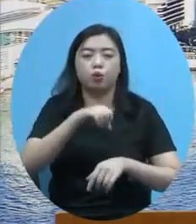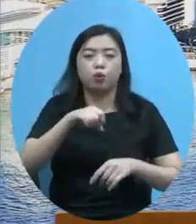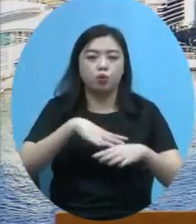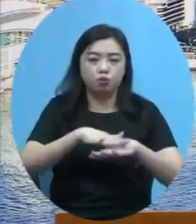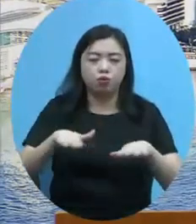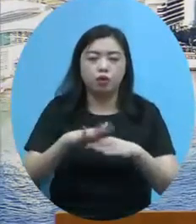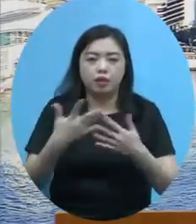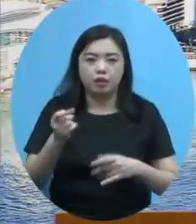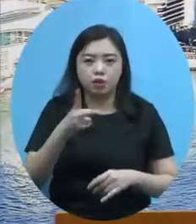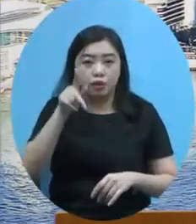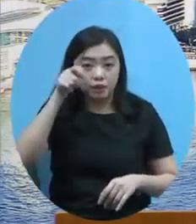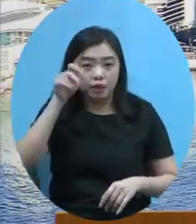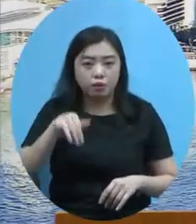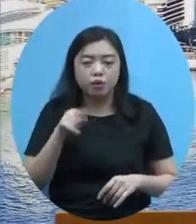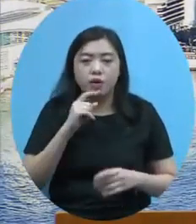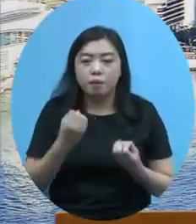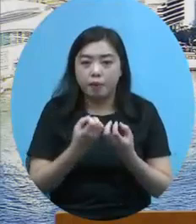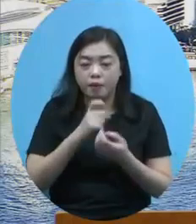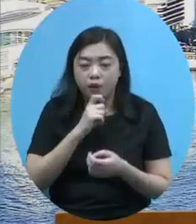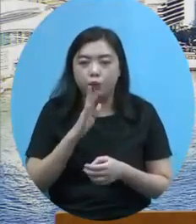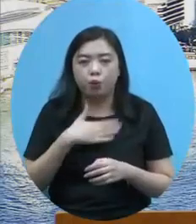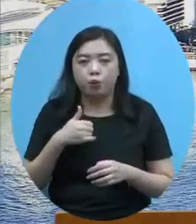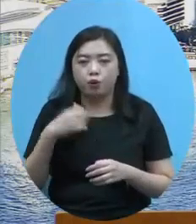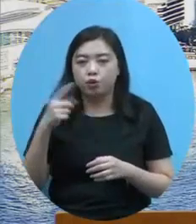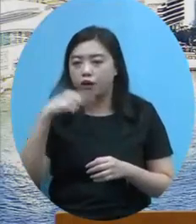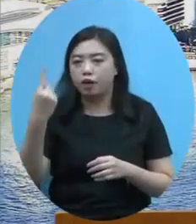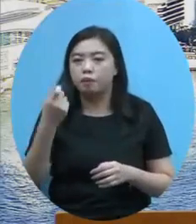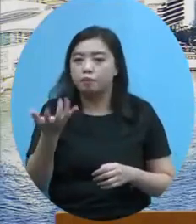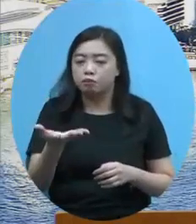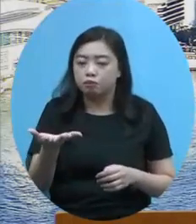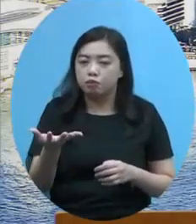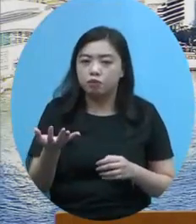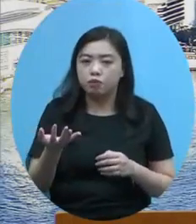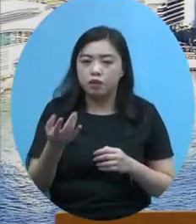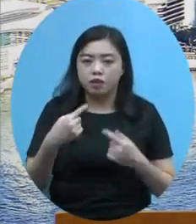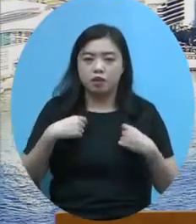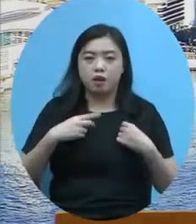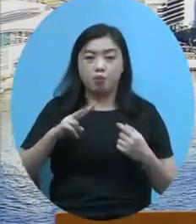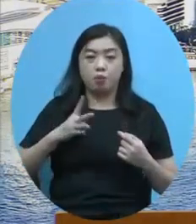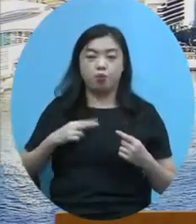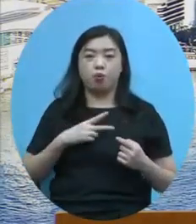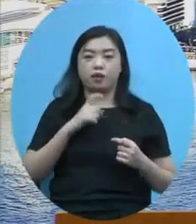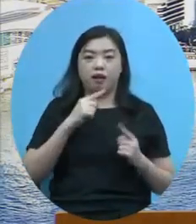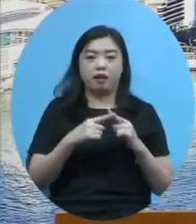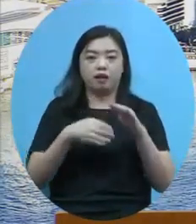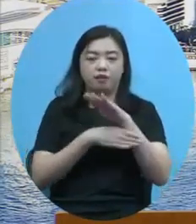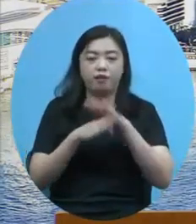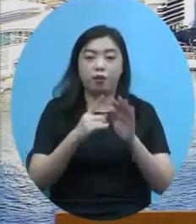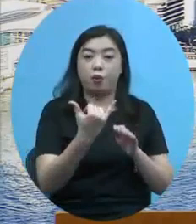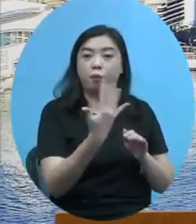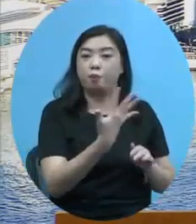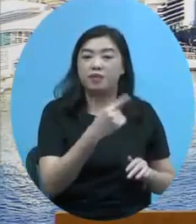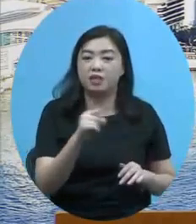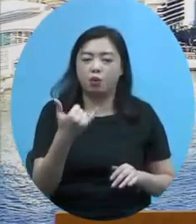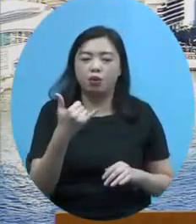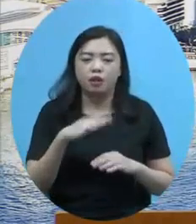啲密切接觸者啦，咁大概有個案同我哋講，可能會同5-6個人即係共用一個即係更衣室，咁詳細我哋都要即係再做進一